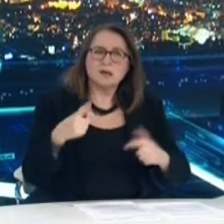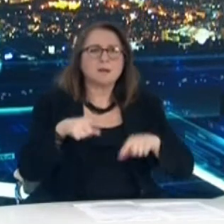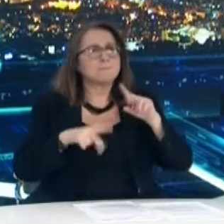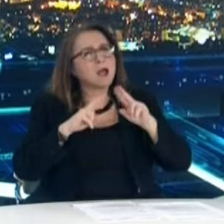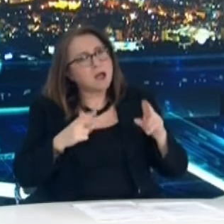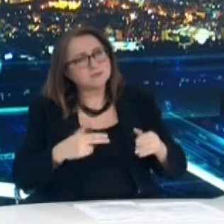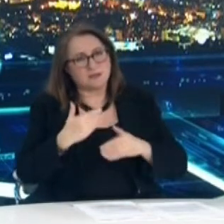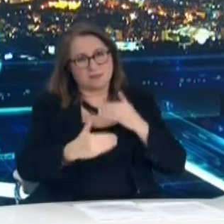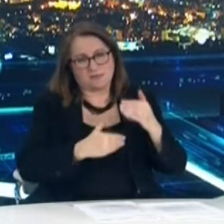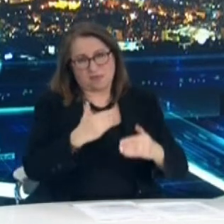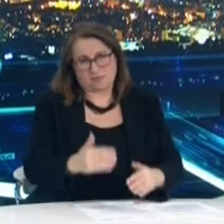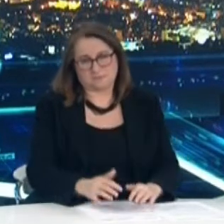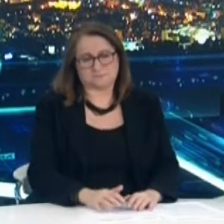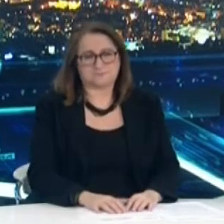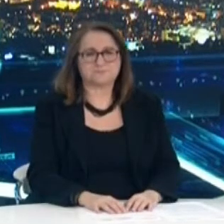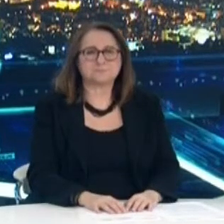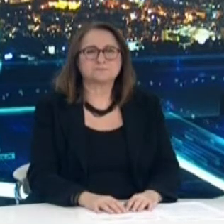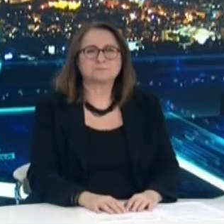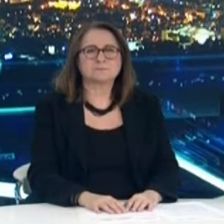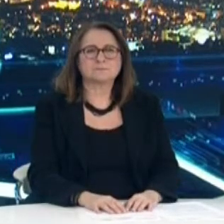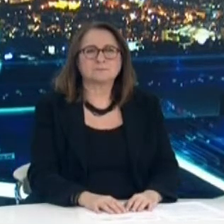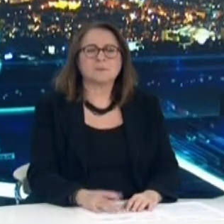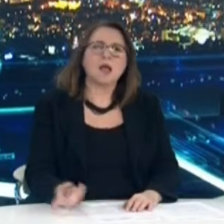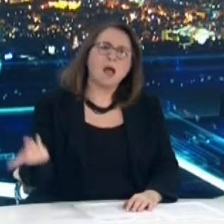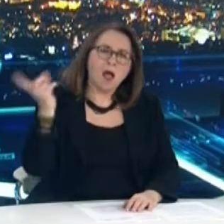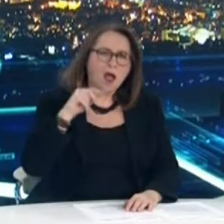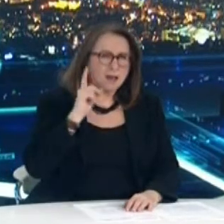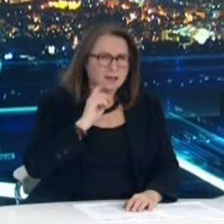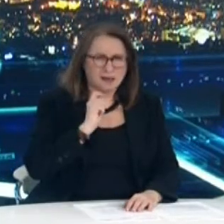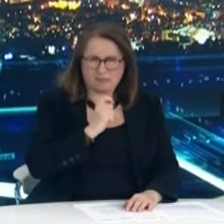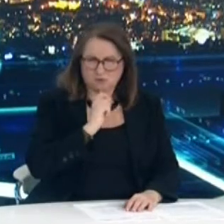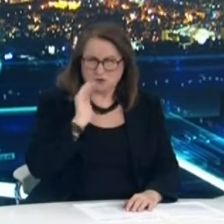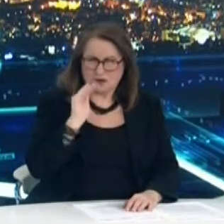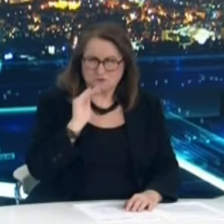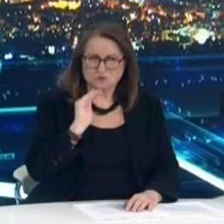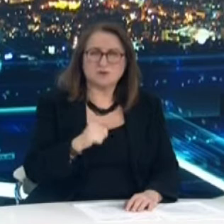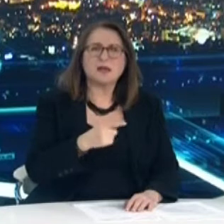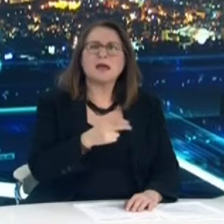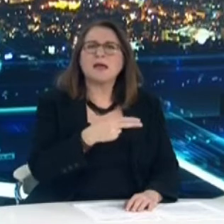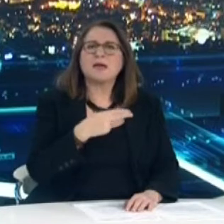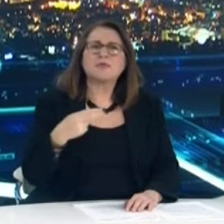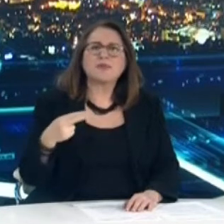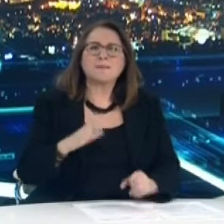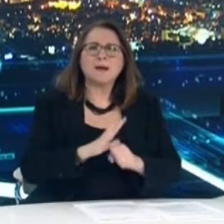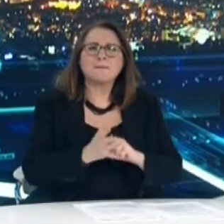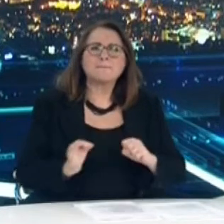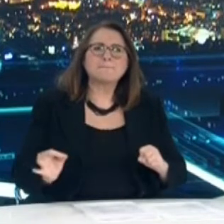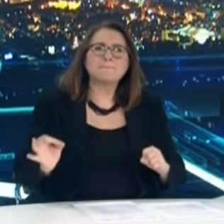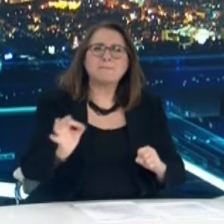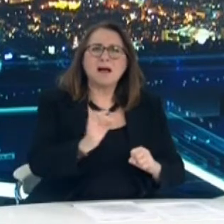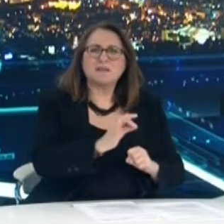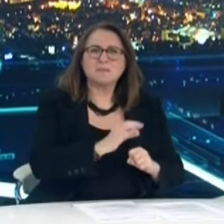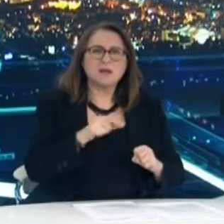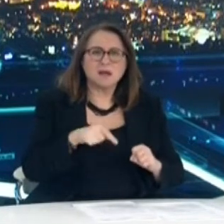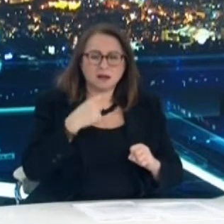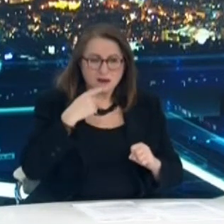Η κυρία Σβόλο από την εφημερίδα Life και την ΠΑΜ. Κατά πόσο αλλάζουν οι ισορροπίες στην εξέλιξη της πανδημίας μετά τη διαπίστωση πως το